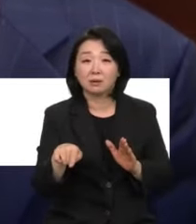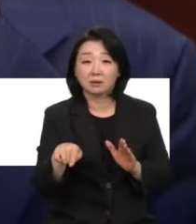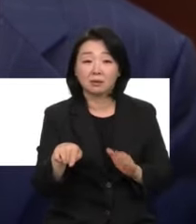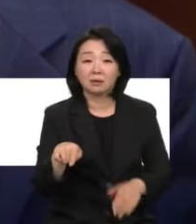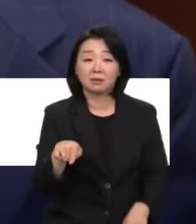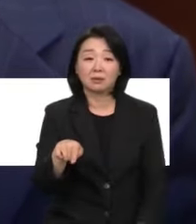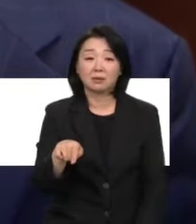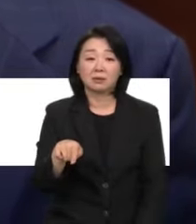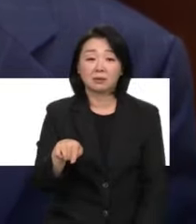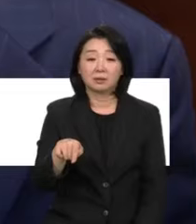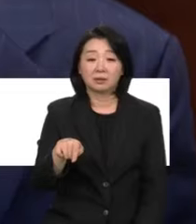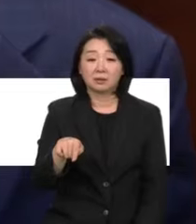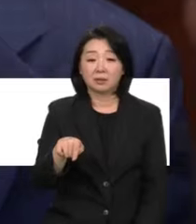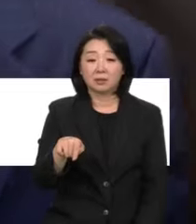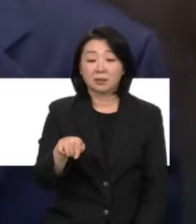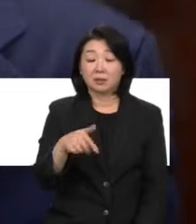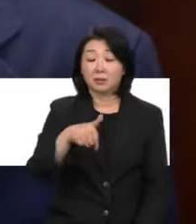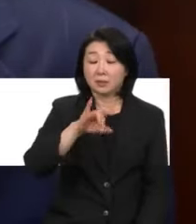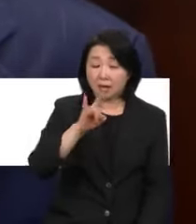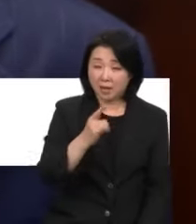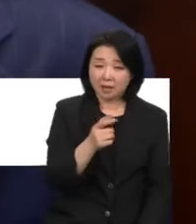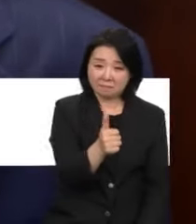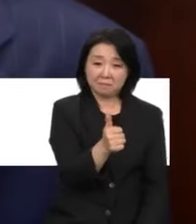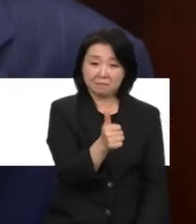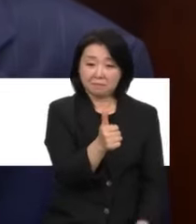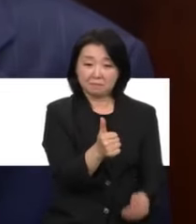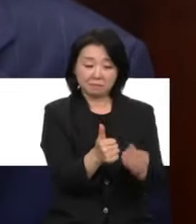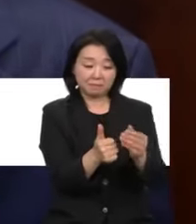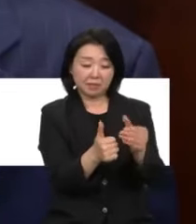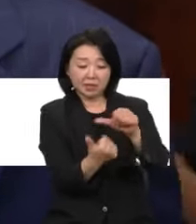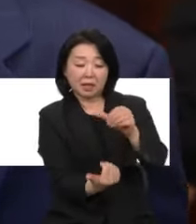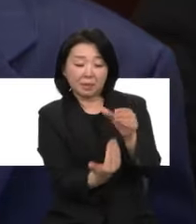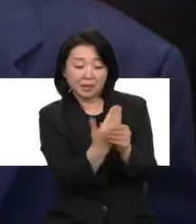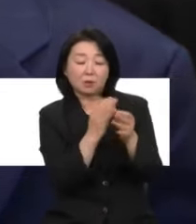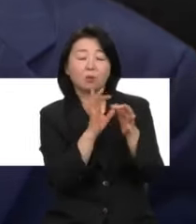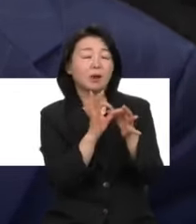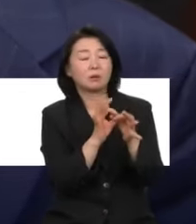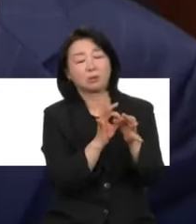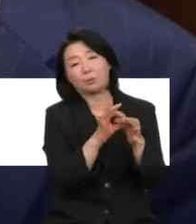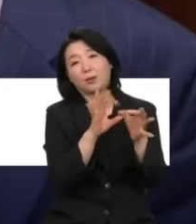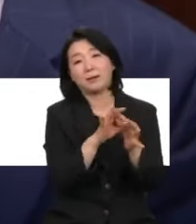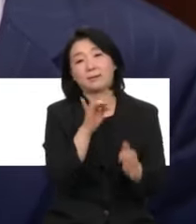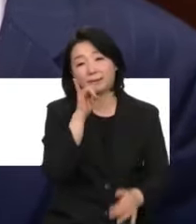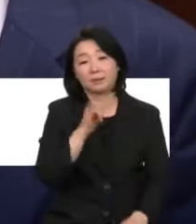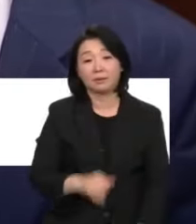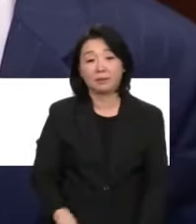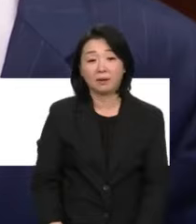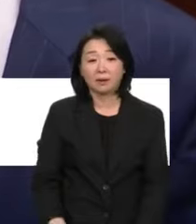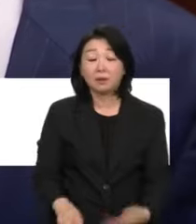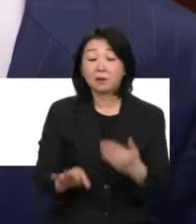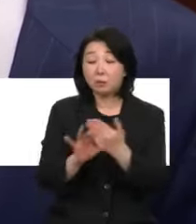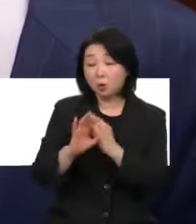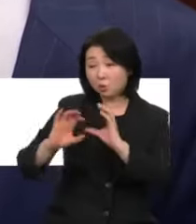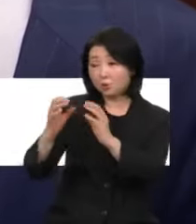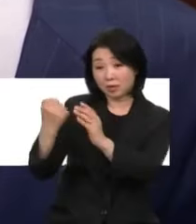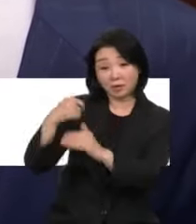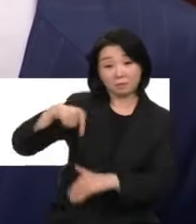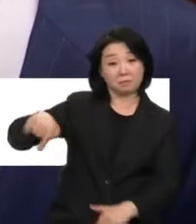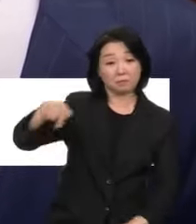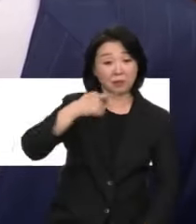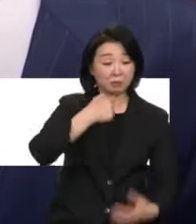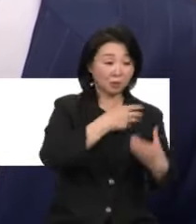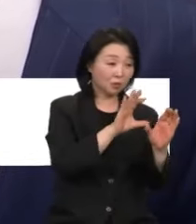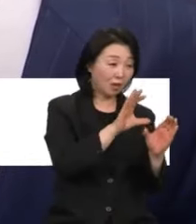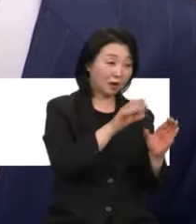최상병 네, 대한 내용도 좀 아마 우리가 부인할 수 없지 않을까 이렇게 보고 있거든요. 그렇다면 우리 당이